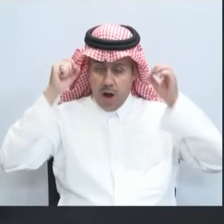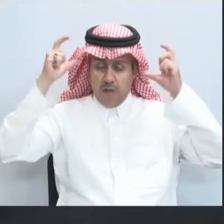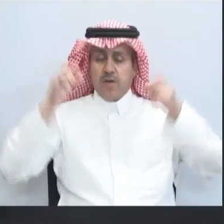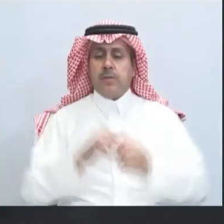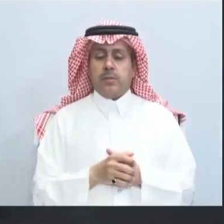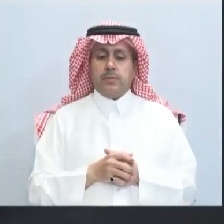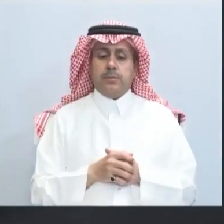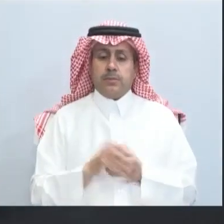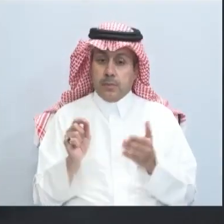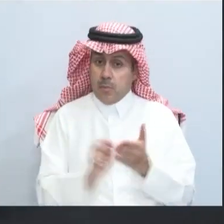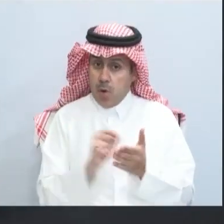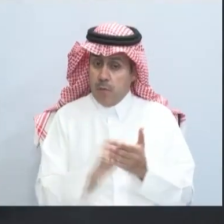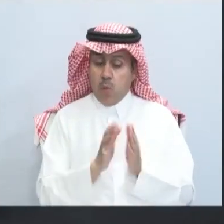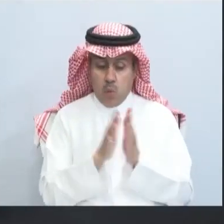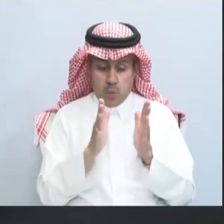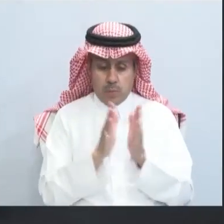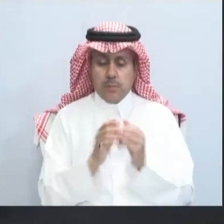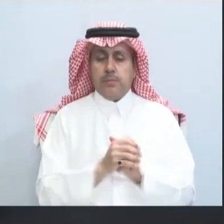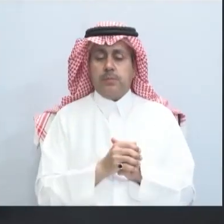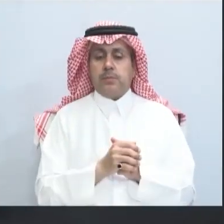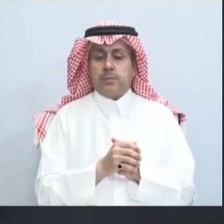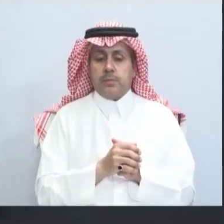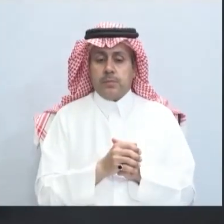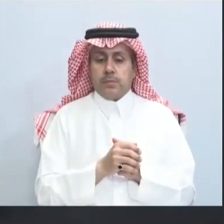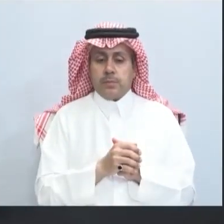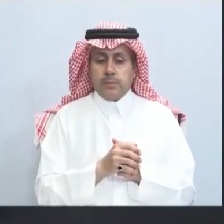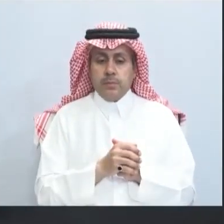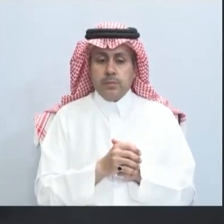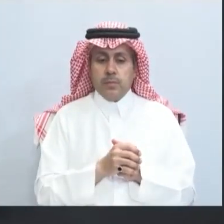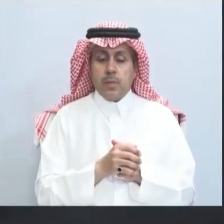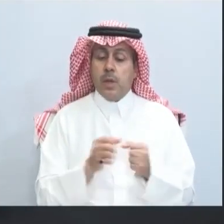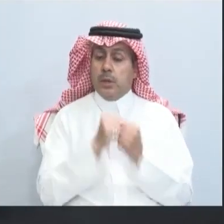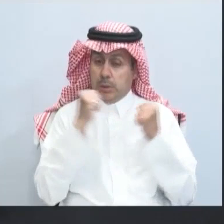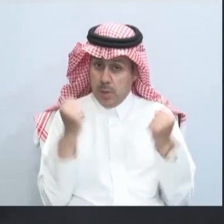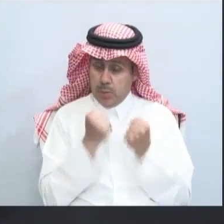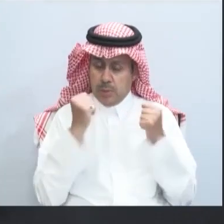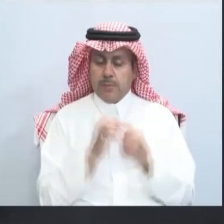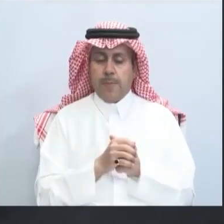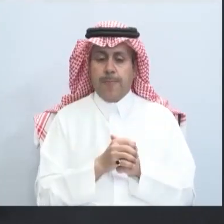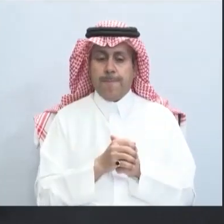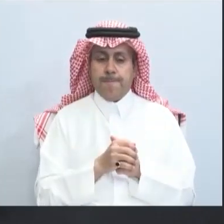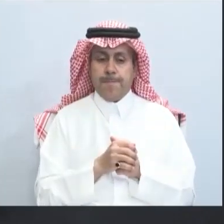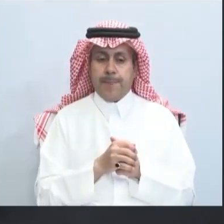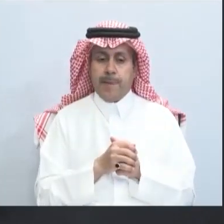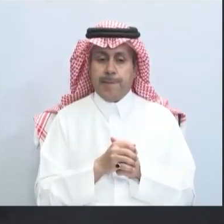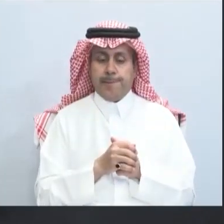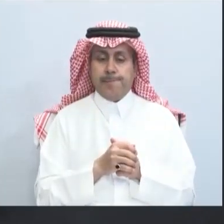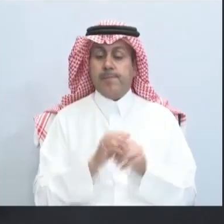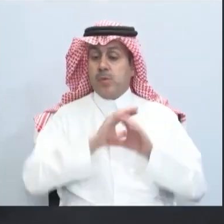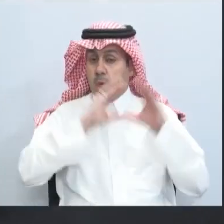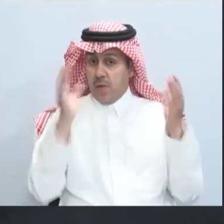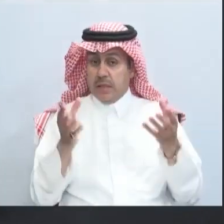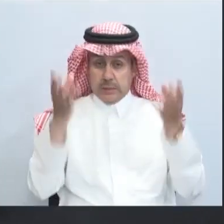الفوا في ذلك كتبا كتب الناسخ والمنسوخ وغيرها مما اهتموا بها في هذا الجانب كل ذلك قد